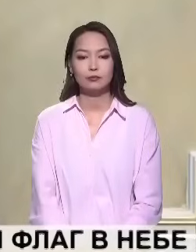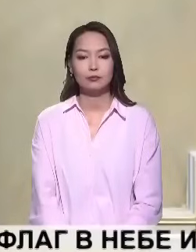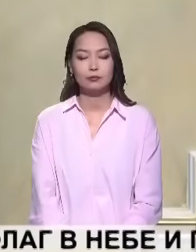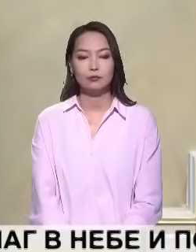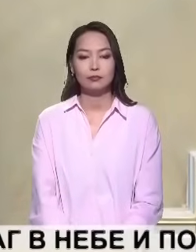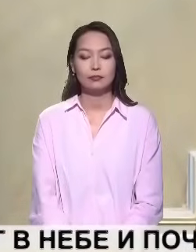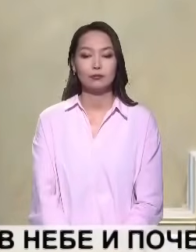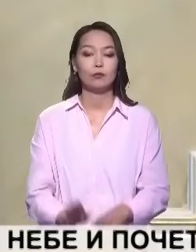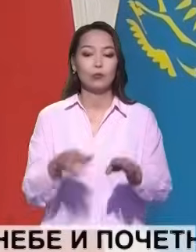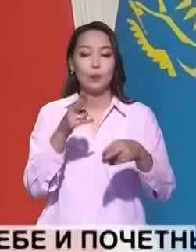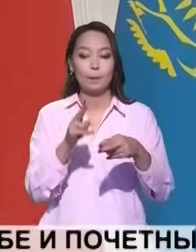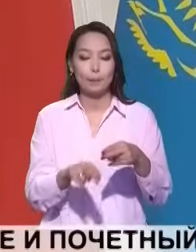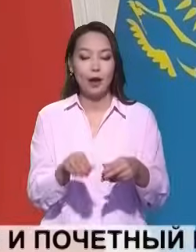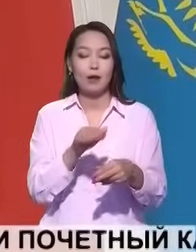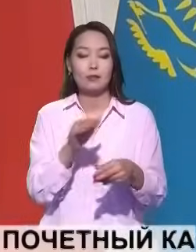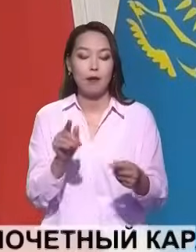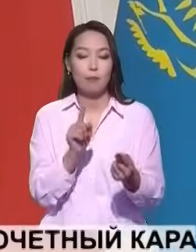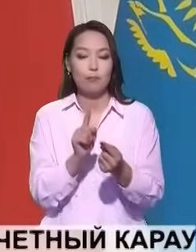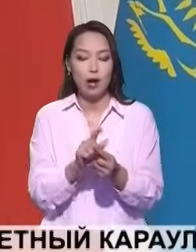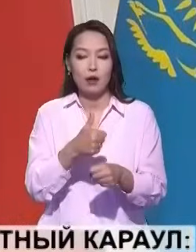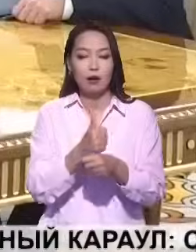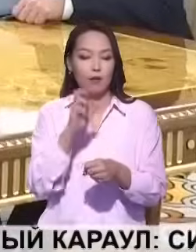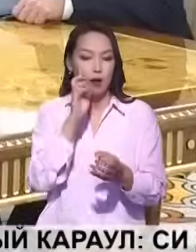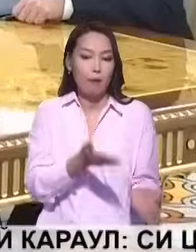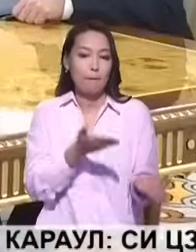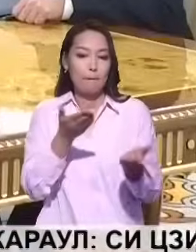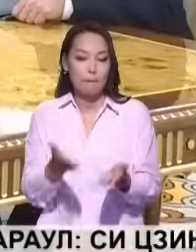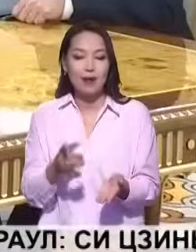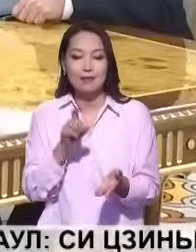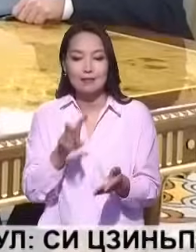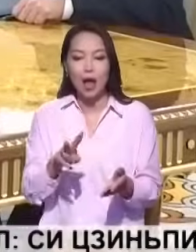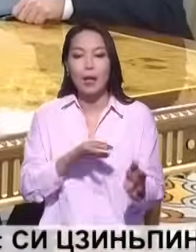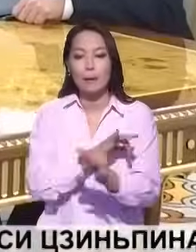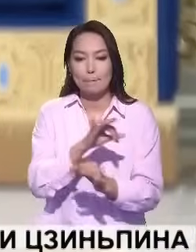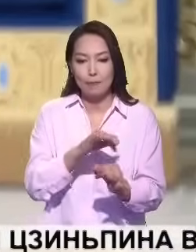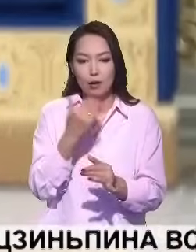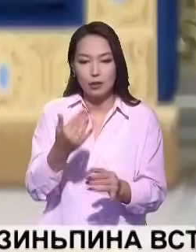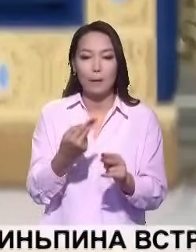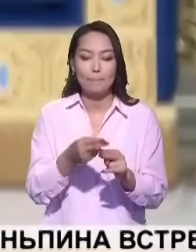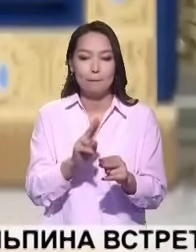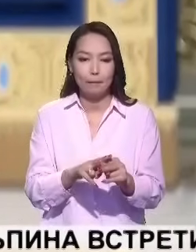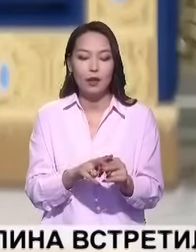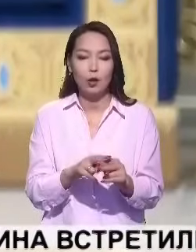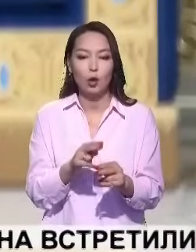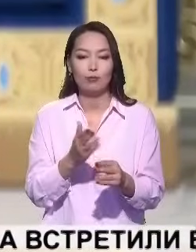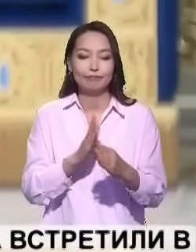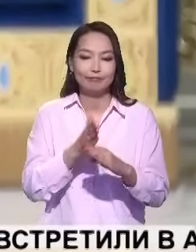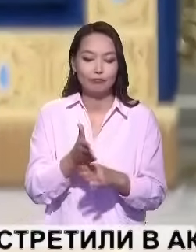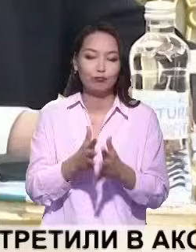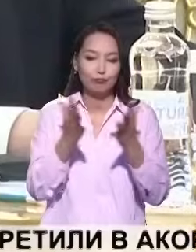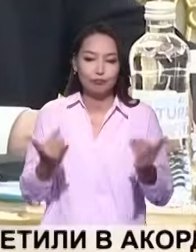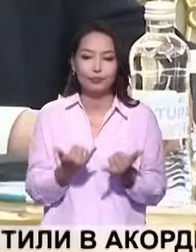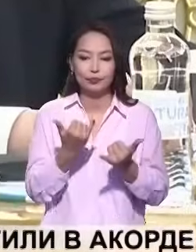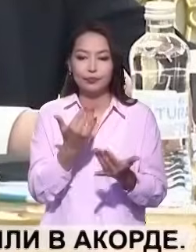По завершению церемонии главы государств прошли в зал переговоров. Там в узком составе президент поблагодарил Си Цзиньпиня за визит и высоко оценил